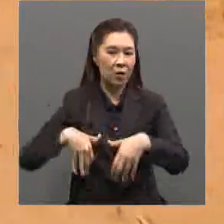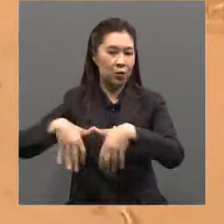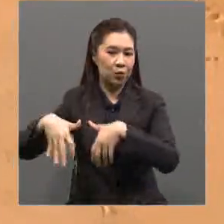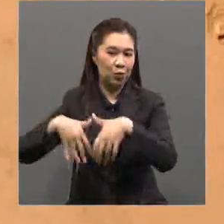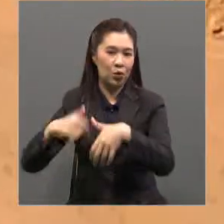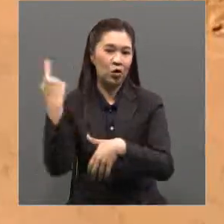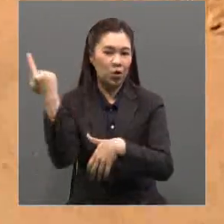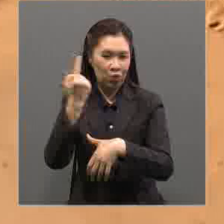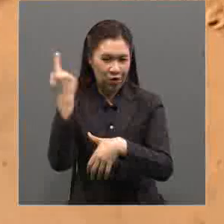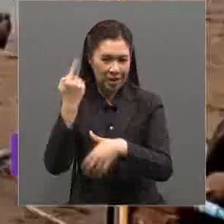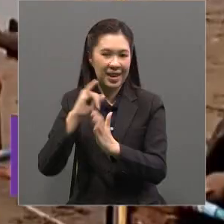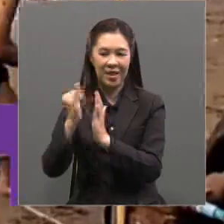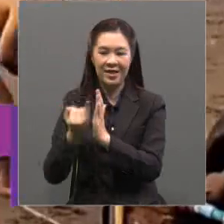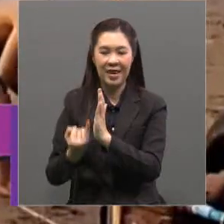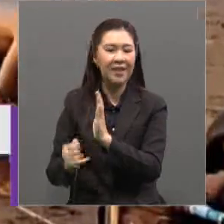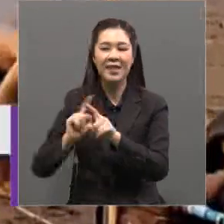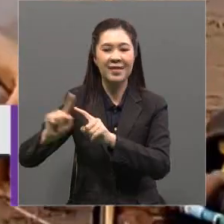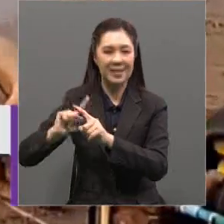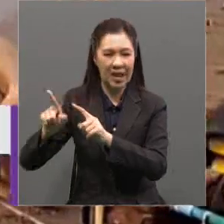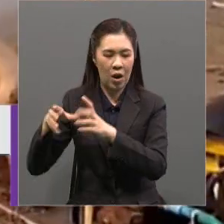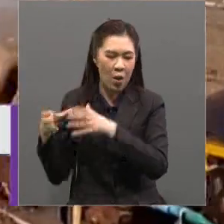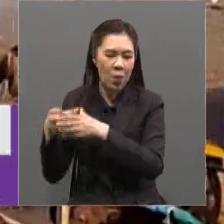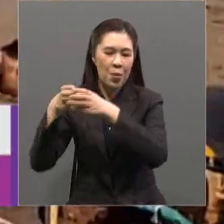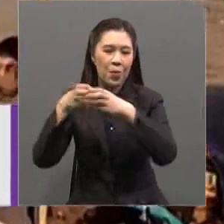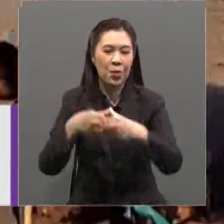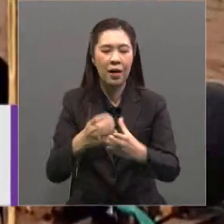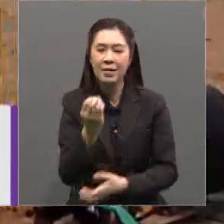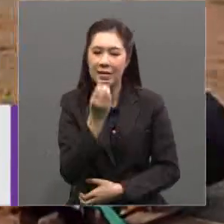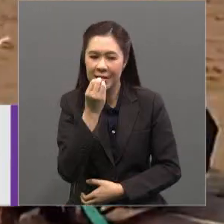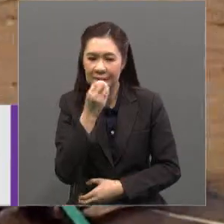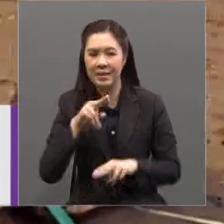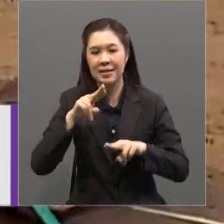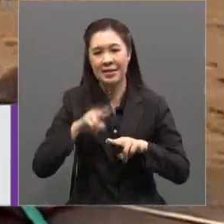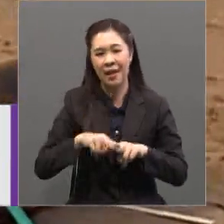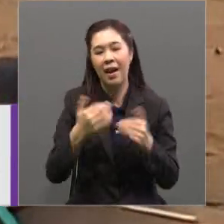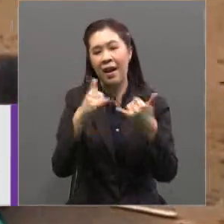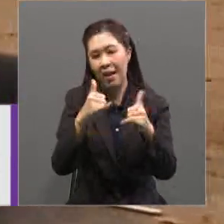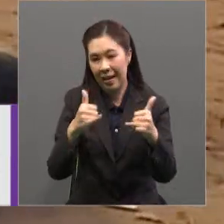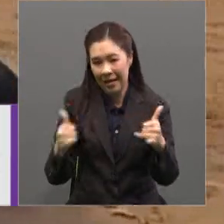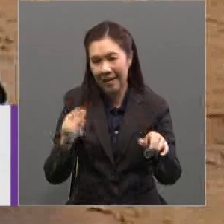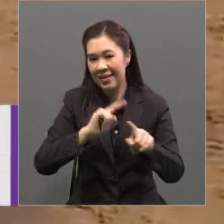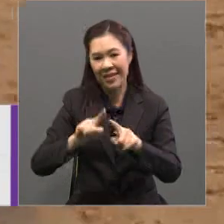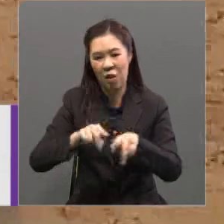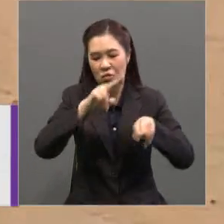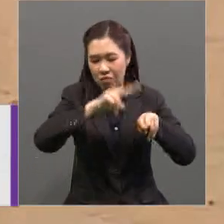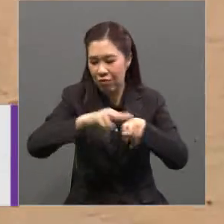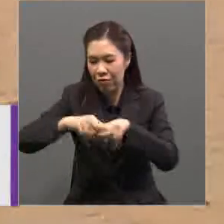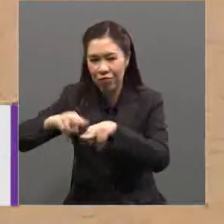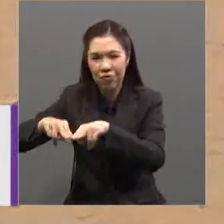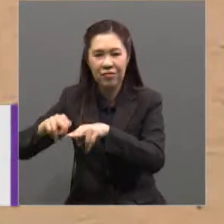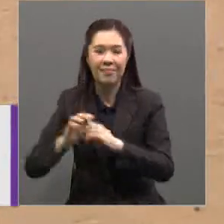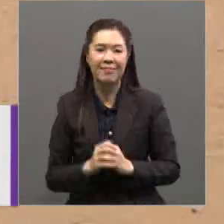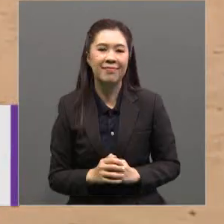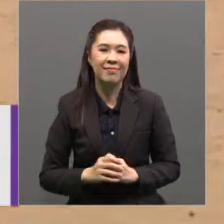งนักท่องเที่ยวจากจังหวัดใกล้เคียงเขาบอกว่าพากันมานั่งทานอาหารเล่นน้ำคลายร้อนกันจนเต็มหาดห้วยตะหลุงบ้าน